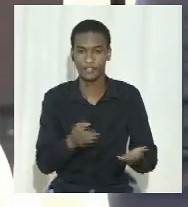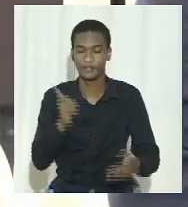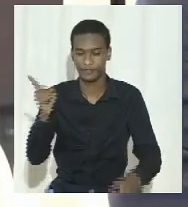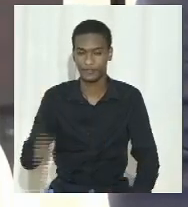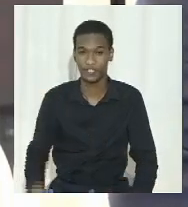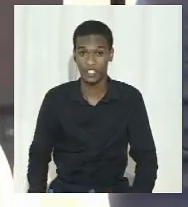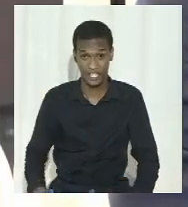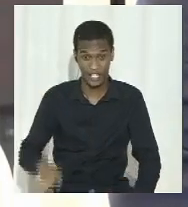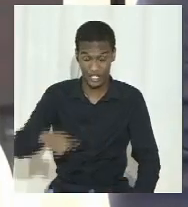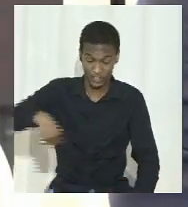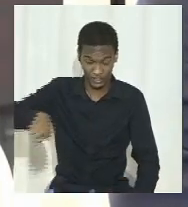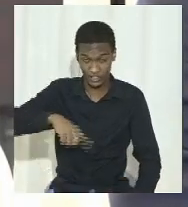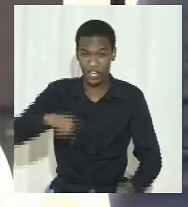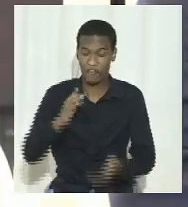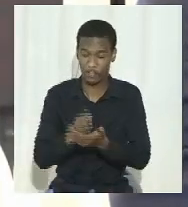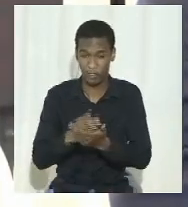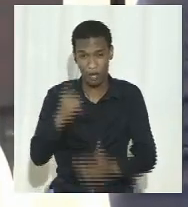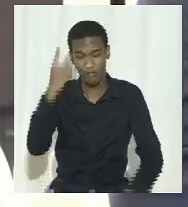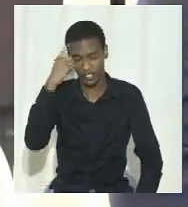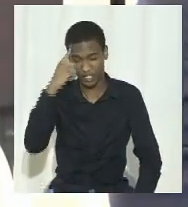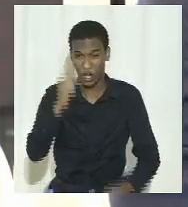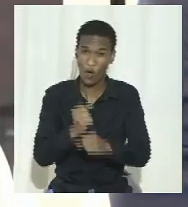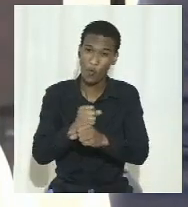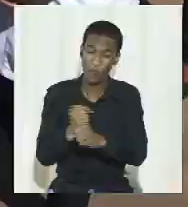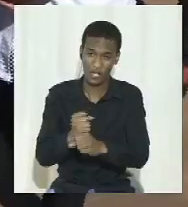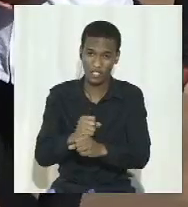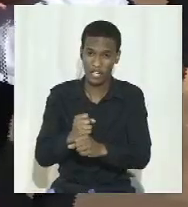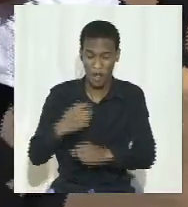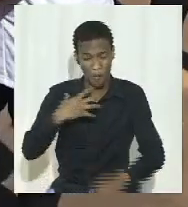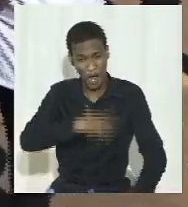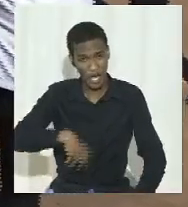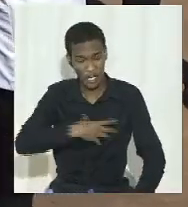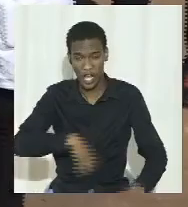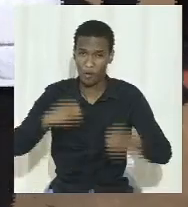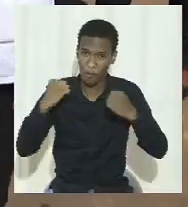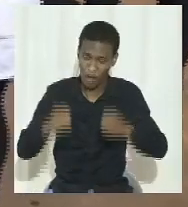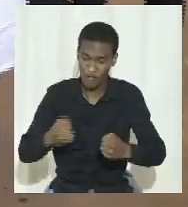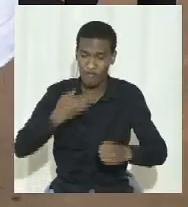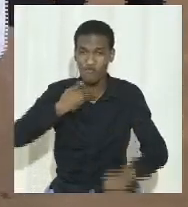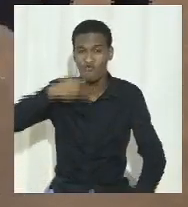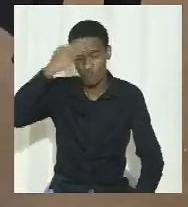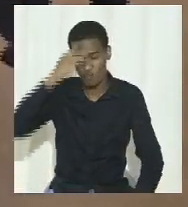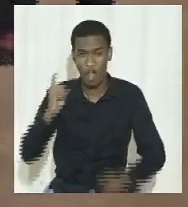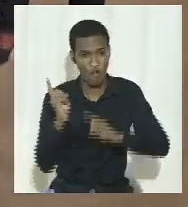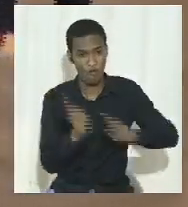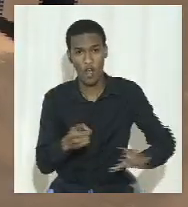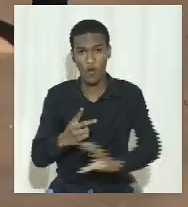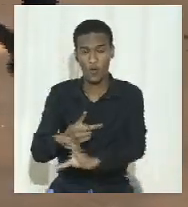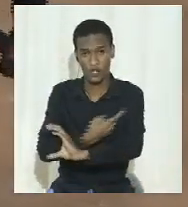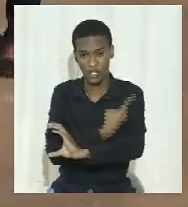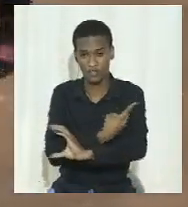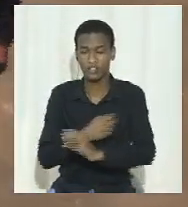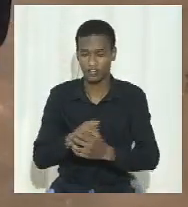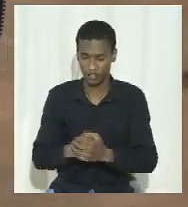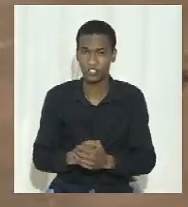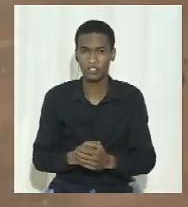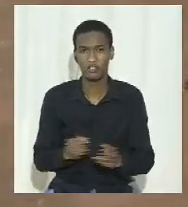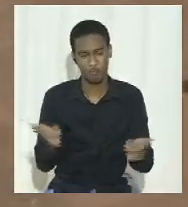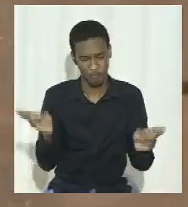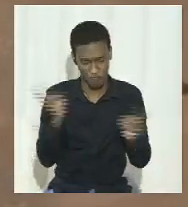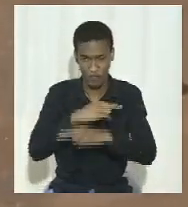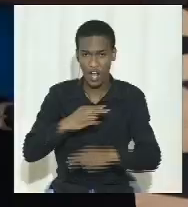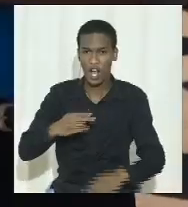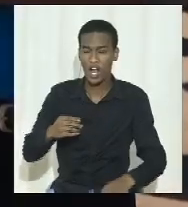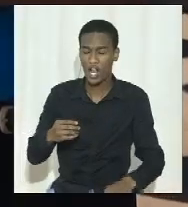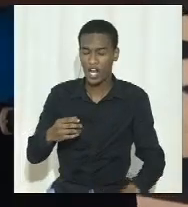fa rehefa tonga amin'ny forme grave ny olona tratran'ny tivalana retiny tia dia mitarika any amin'ny